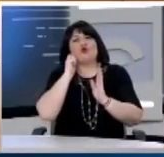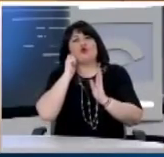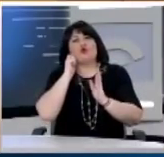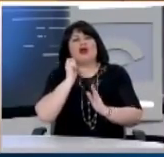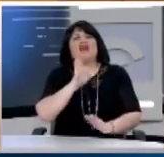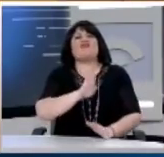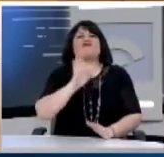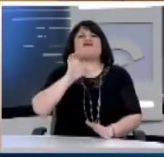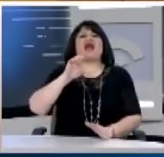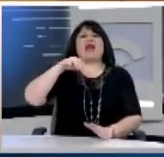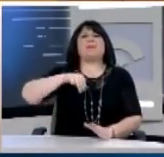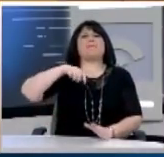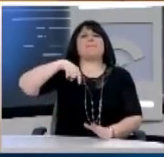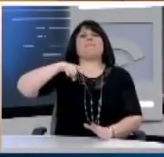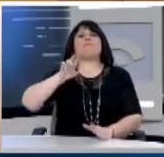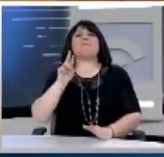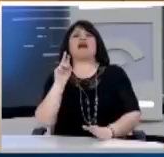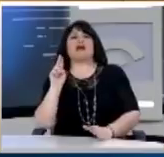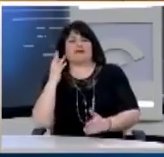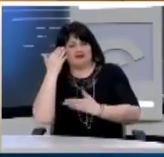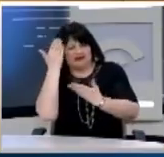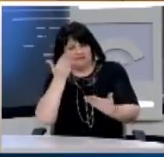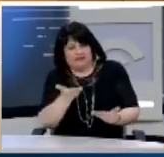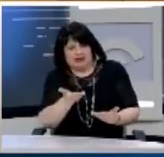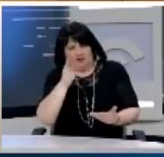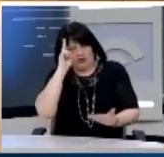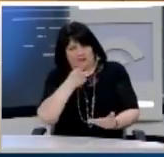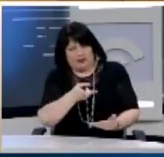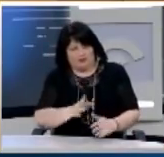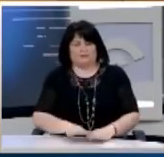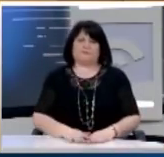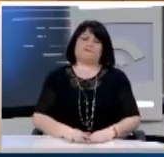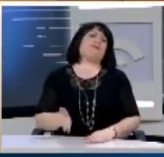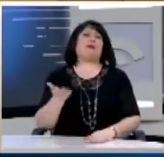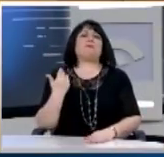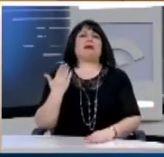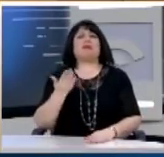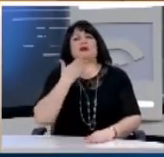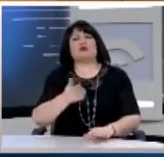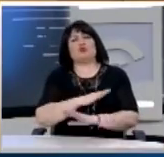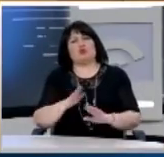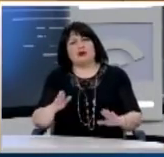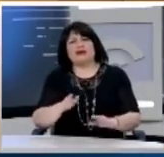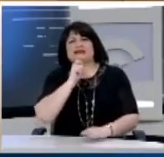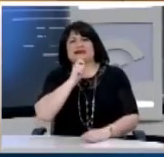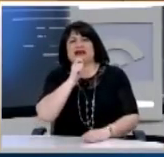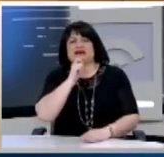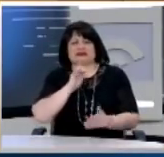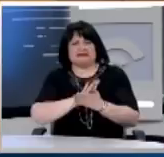Μάνφρεντ Βέμπερ, για να τον τιμούμε. Πριν καλά-καλά τελειώσουμε τη συνέντευξη